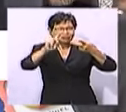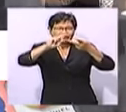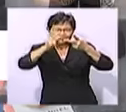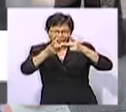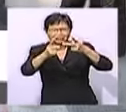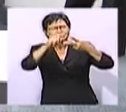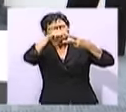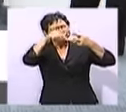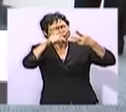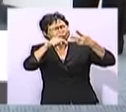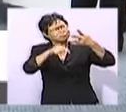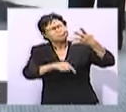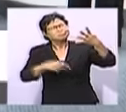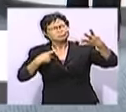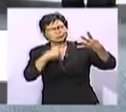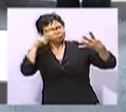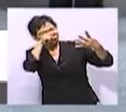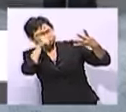dan sebagainya.